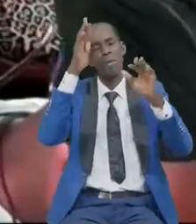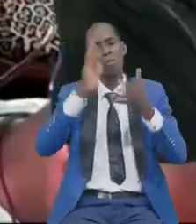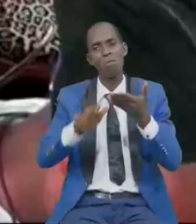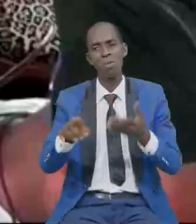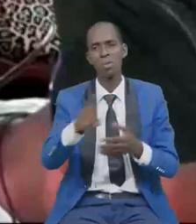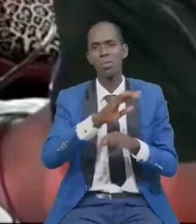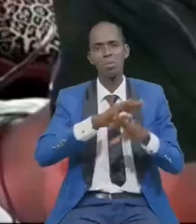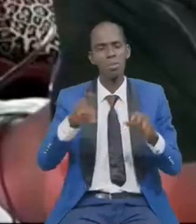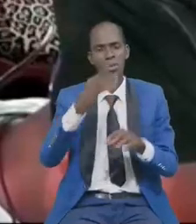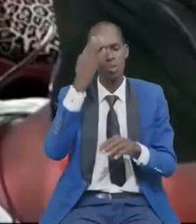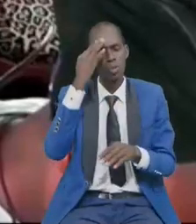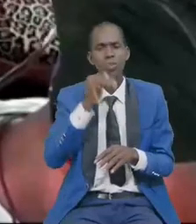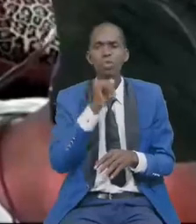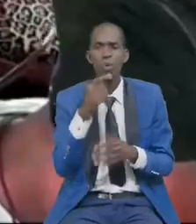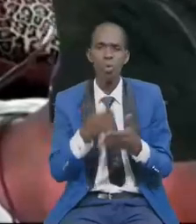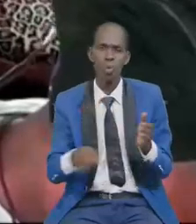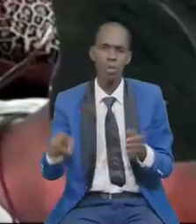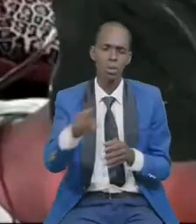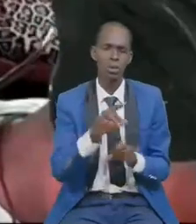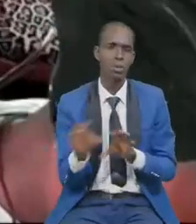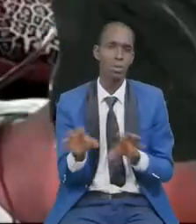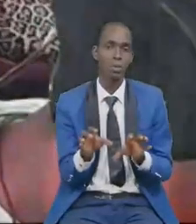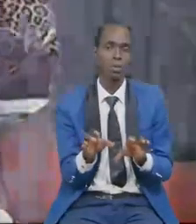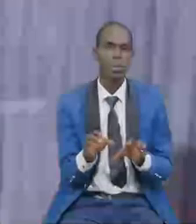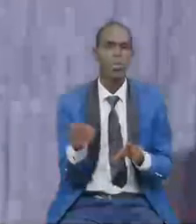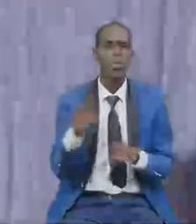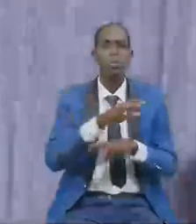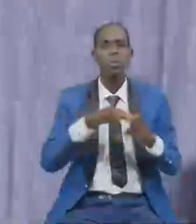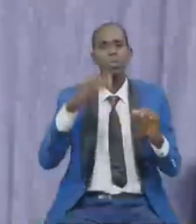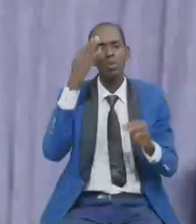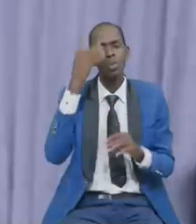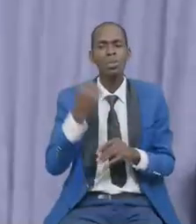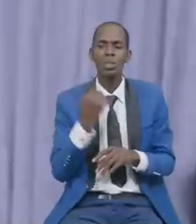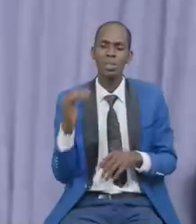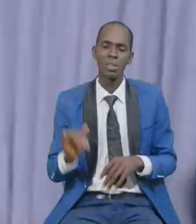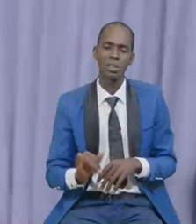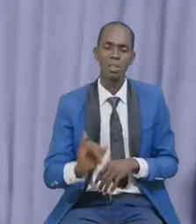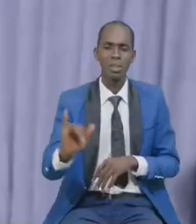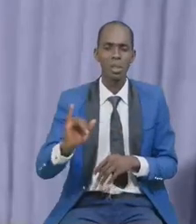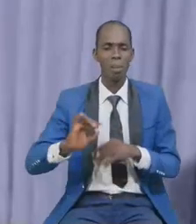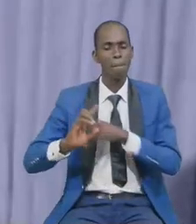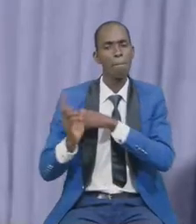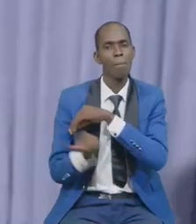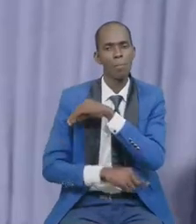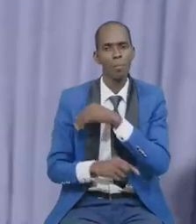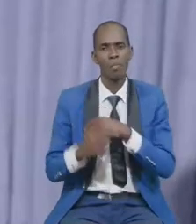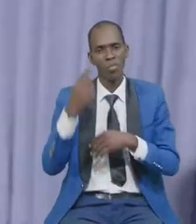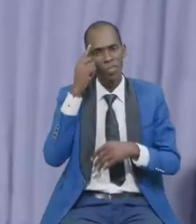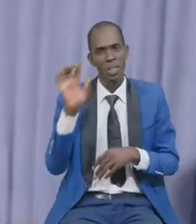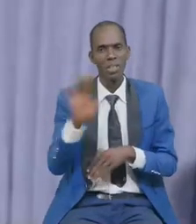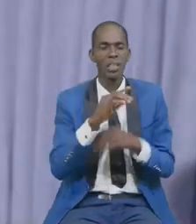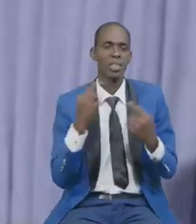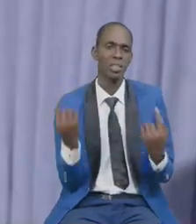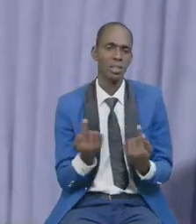pas. Ils ne connaissaient pas la conséquence éternelle de leur péché. Ils ne connaissaient pas le